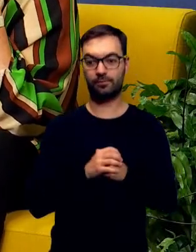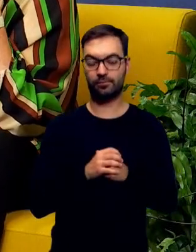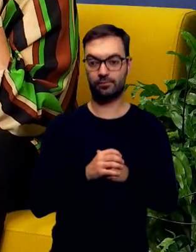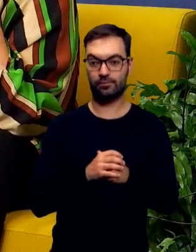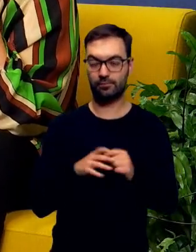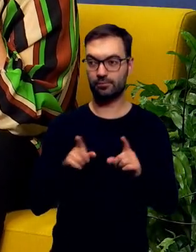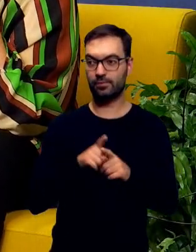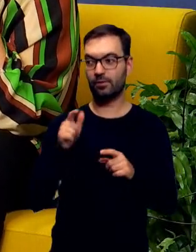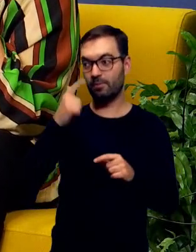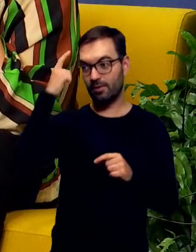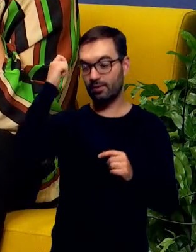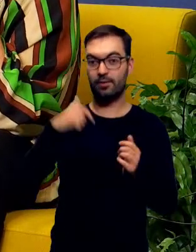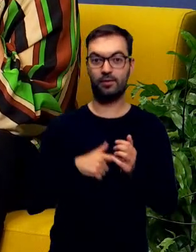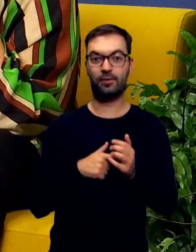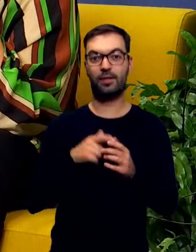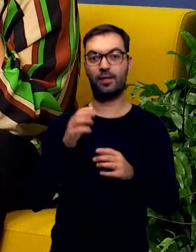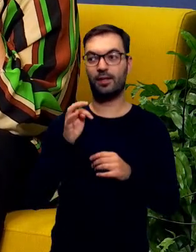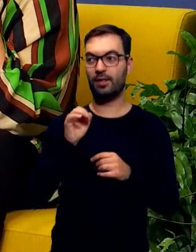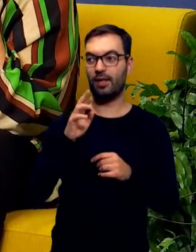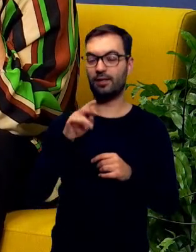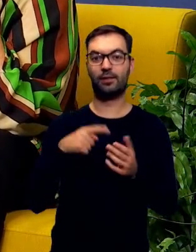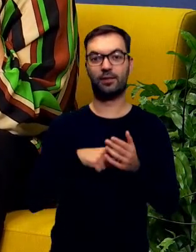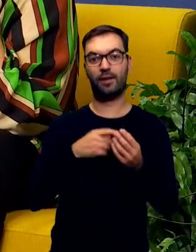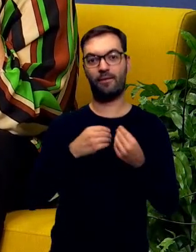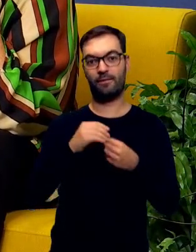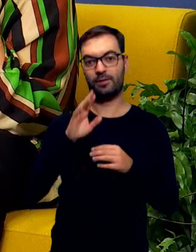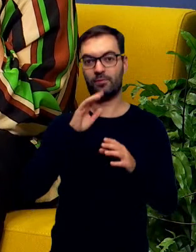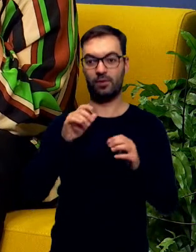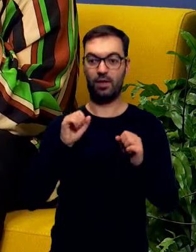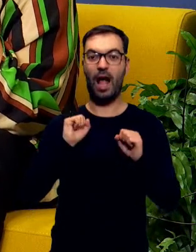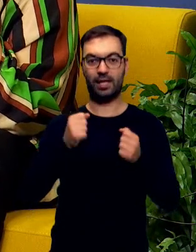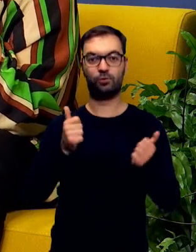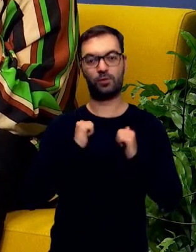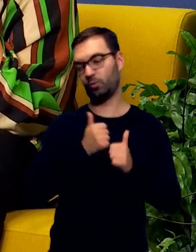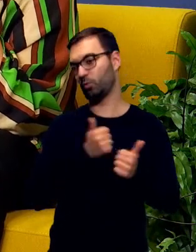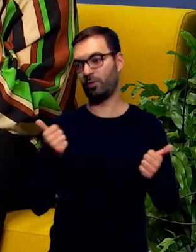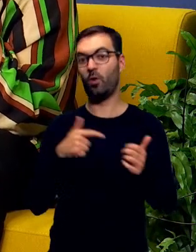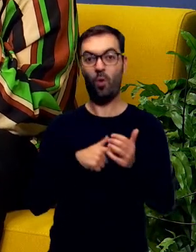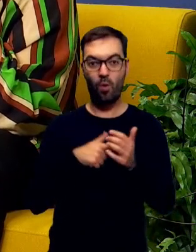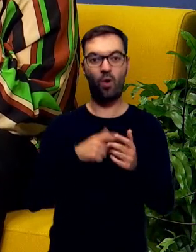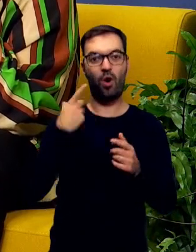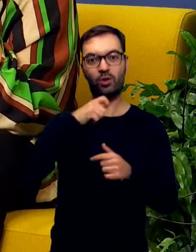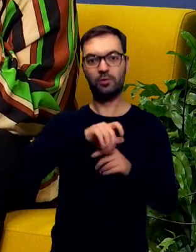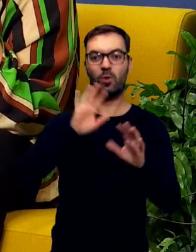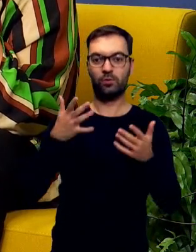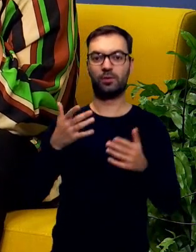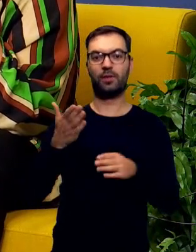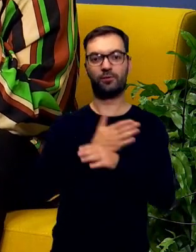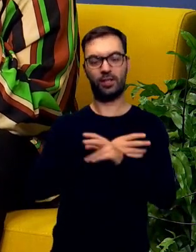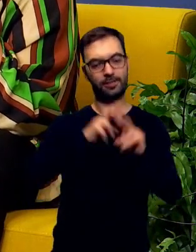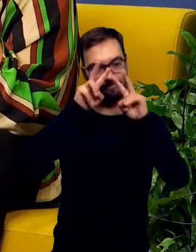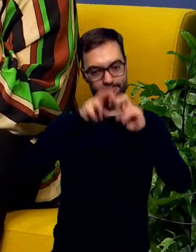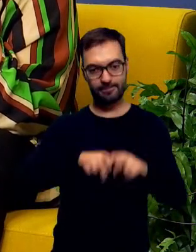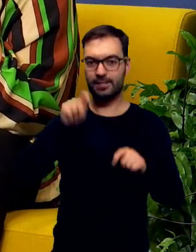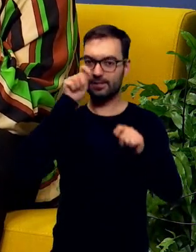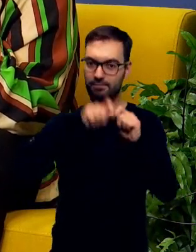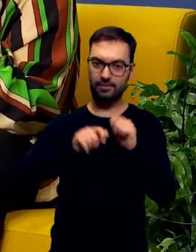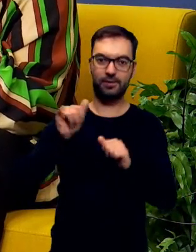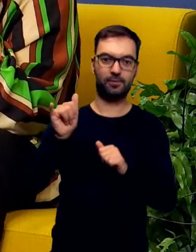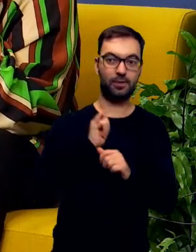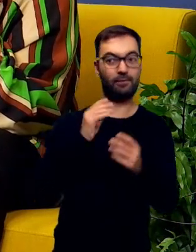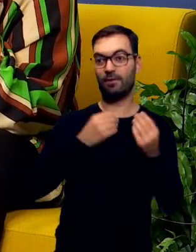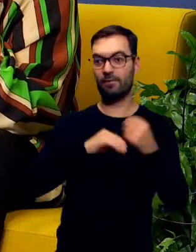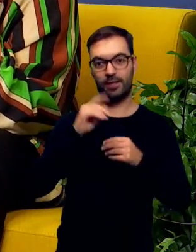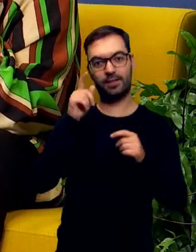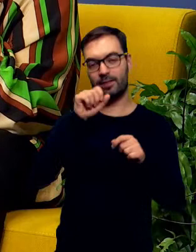i to też trzeba odnotować, że takich w Tatrach jest coraz więcej, to fajnie. Takich właśnie, którzy wykonali niezbędne minimum, a może